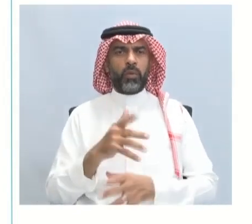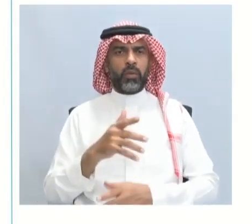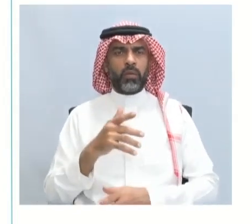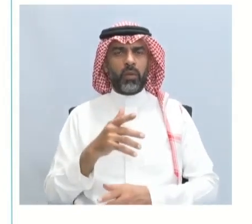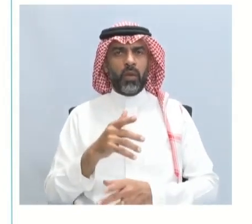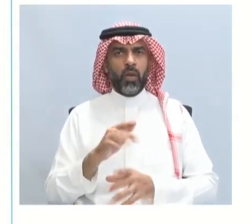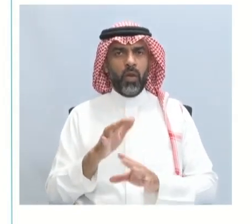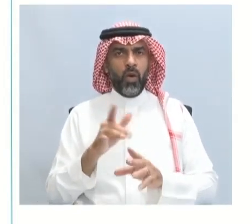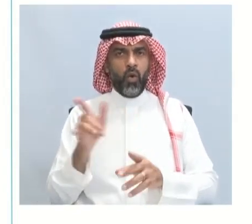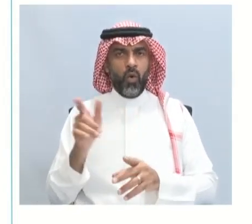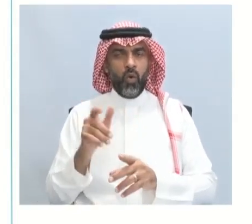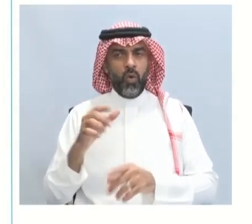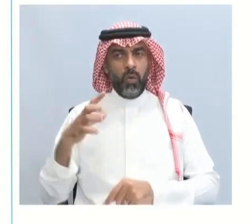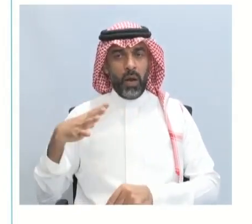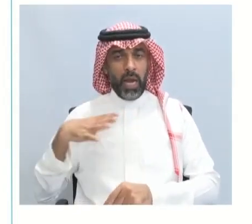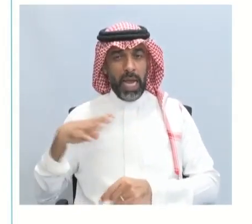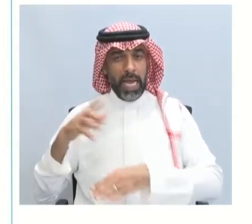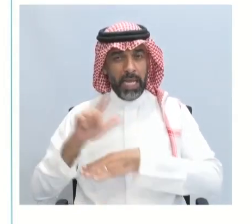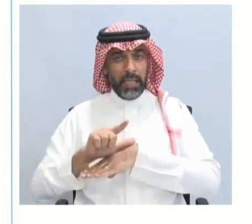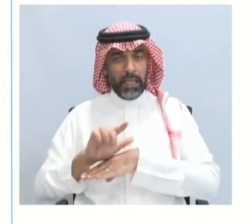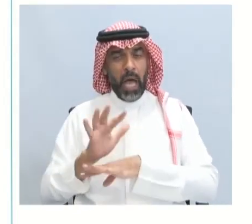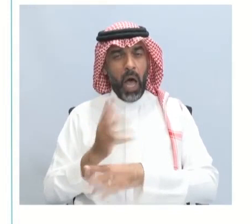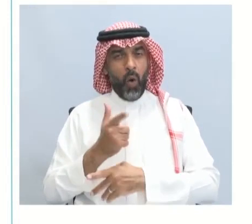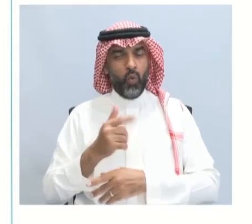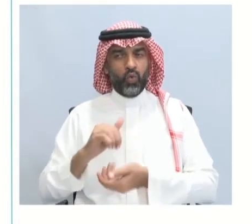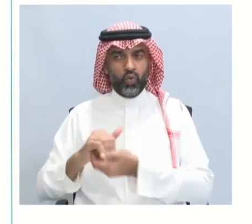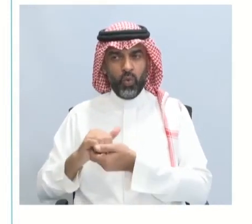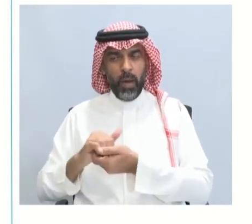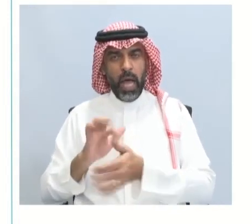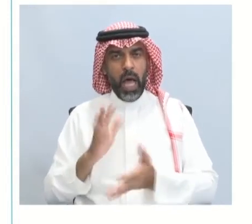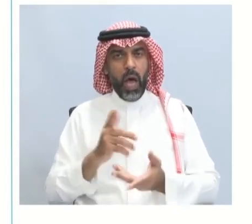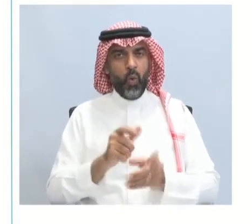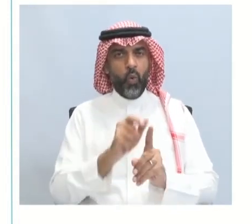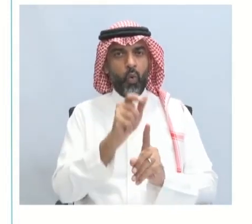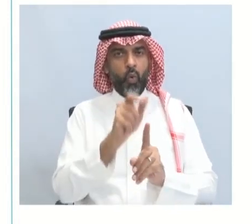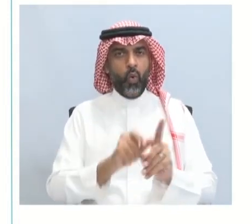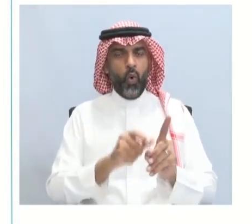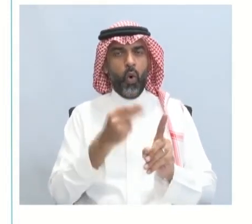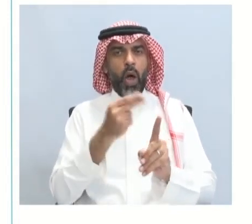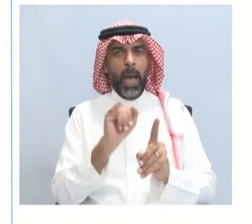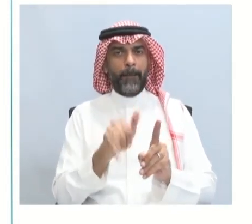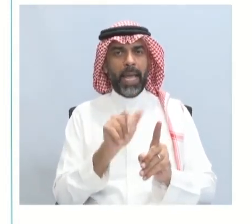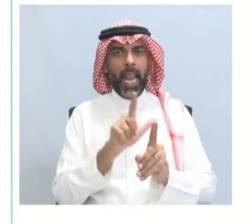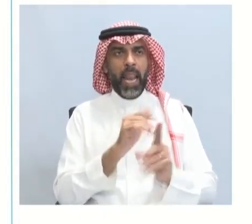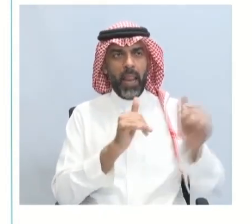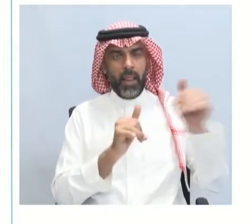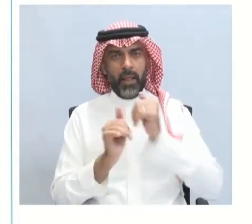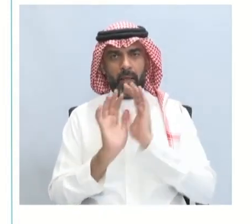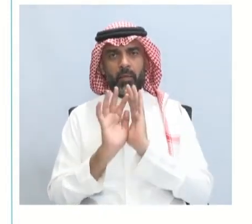عملاء قد يكون رؤساء قد يكون زملاء وكل واحد تستطيع التعامل معه بناء على هذا